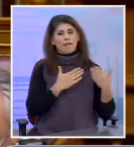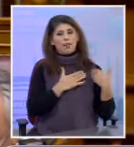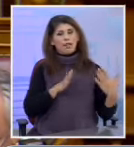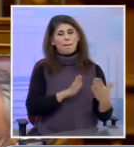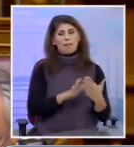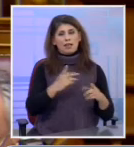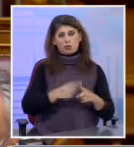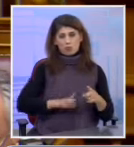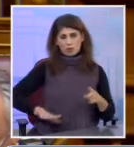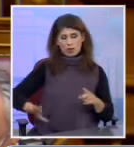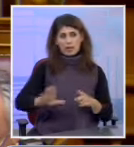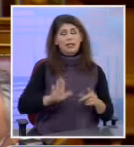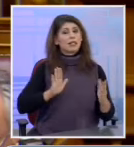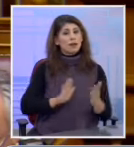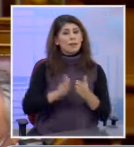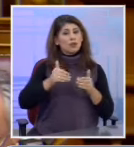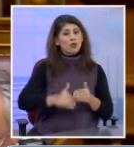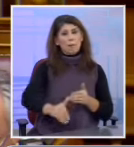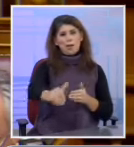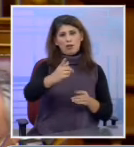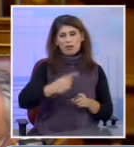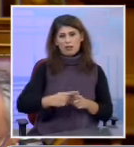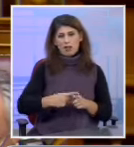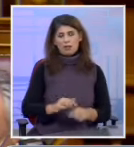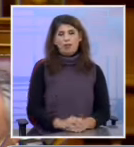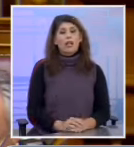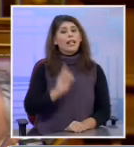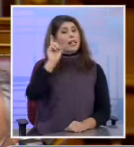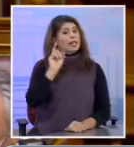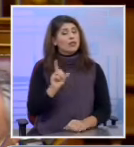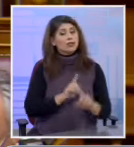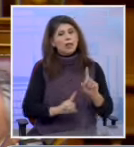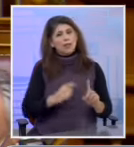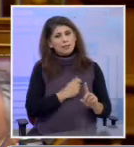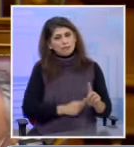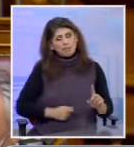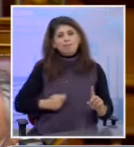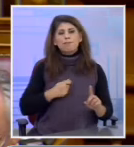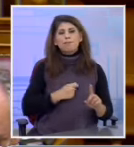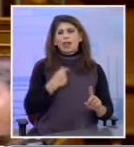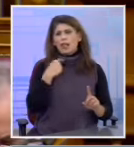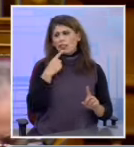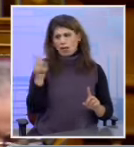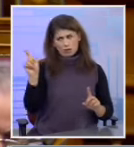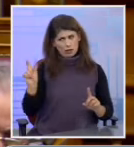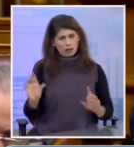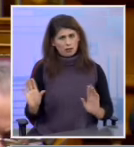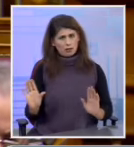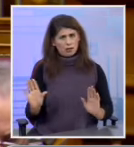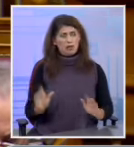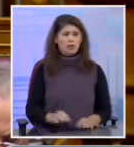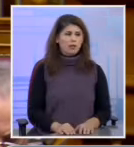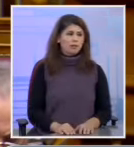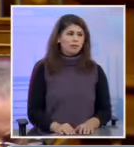ελληνικό λαό και απέναντι στο μέλλον αυτού του τόπου. Ίσως κάποιοι να στεναχωριώνται. Δεν αναφέρομαι σε εσάς. Και δεν